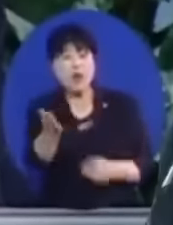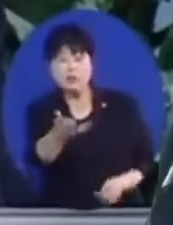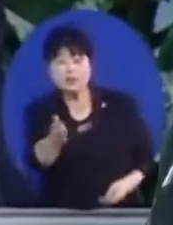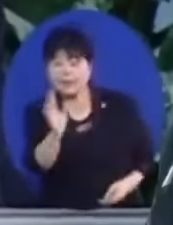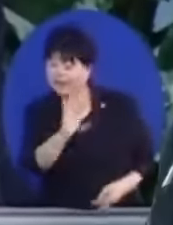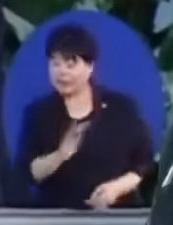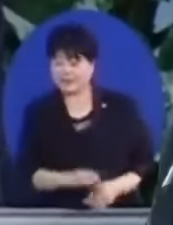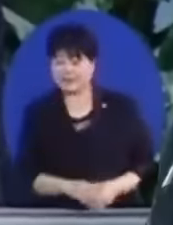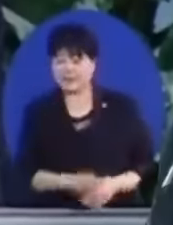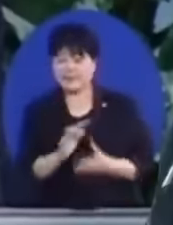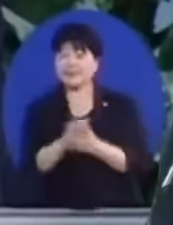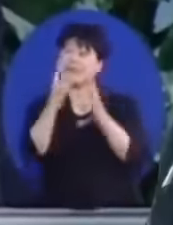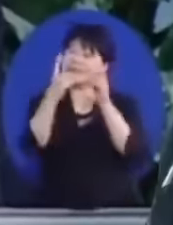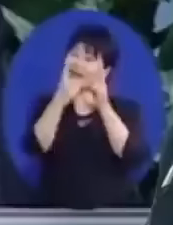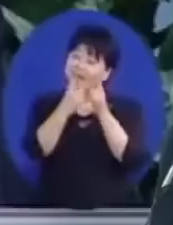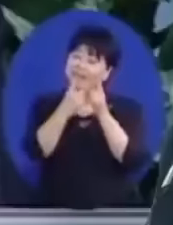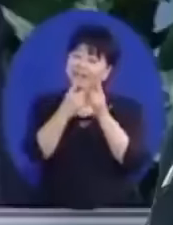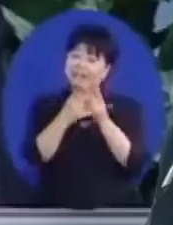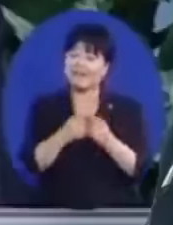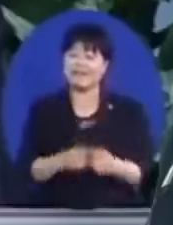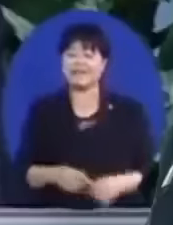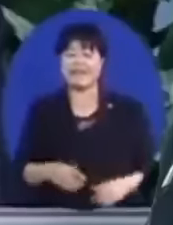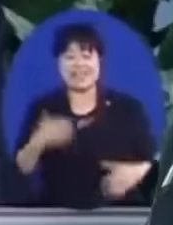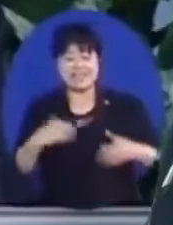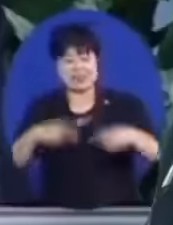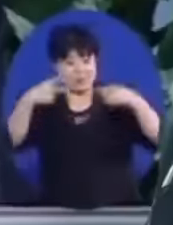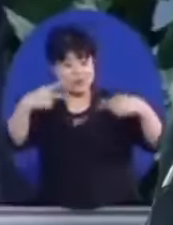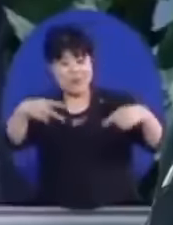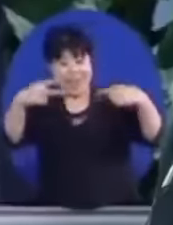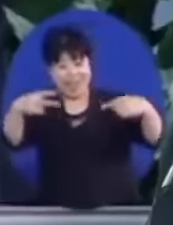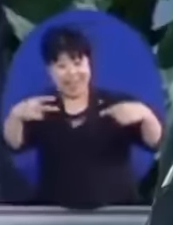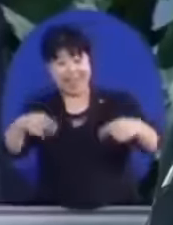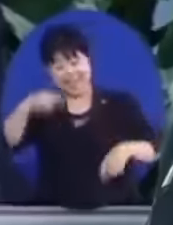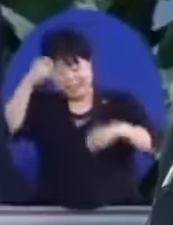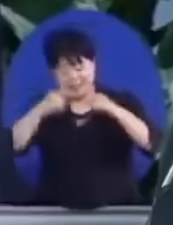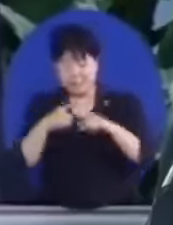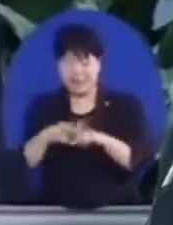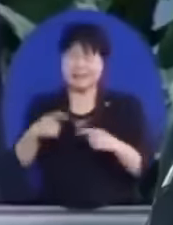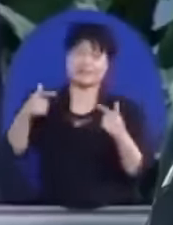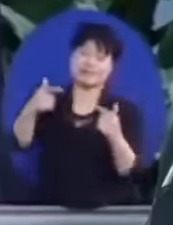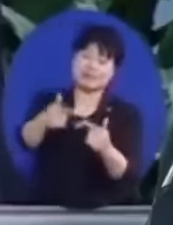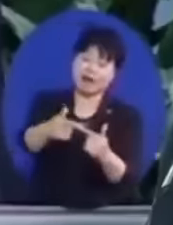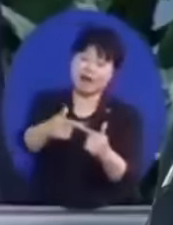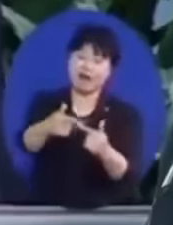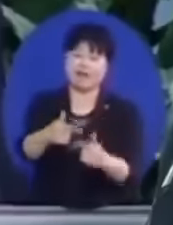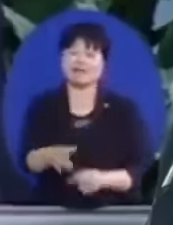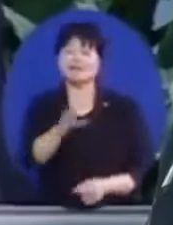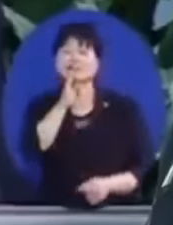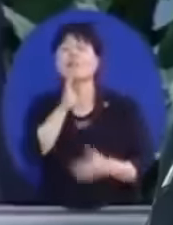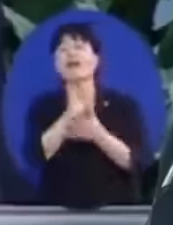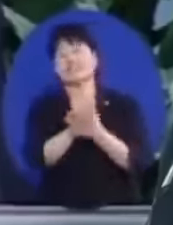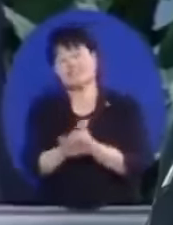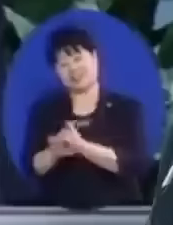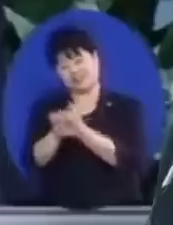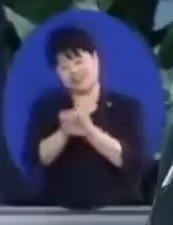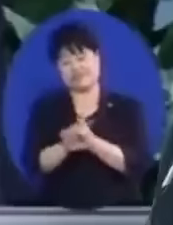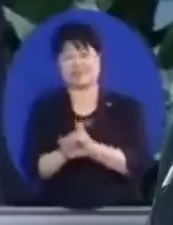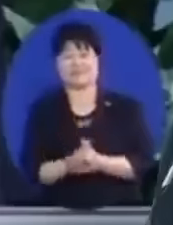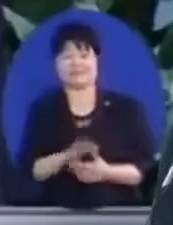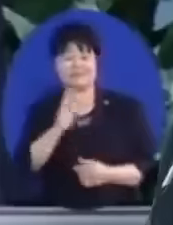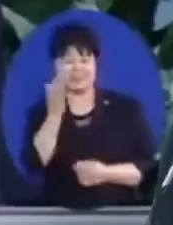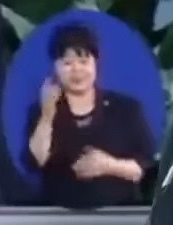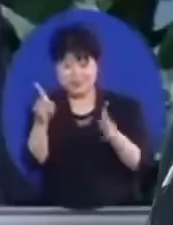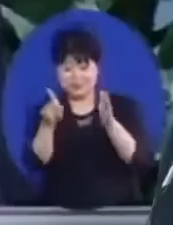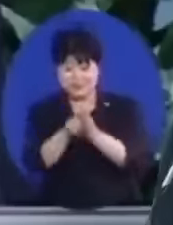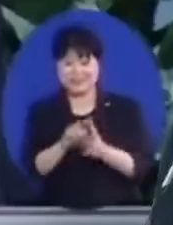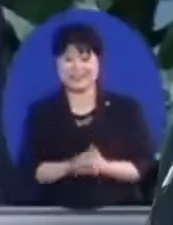안 돼요. 내가 그 친구만 만나면 내 기쁨이 배가 되고 내 슬픔이 반으로 줄어진다. 그러한 친구가 참 진실한 친구가